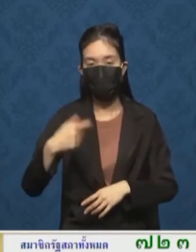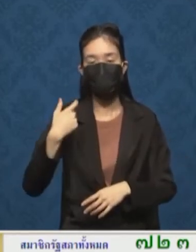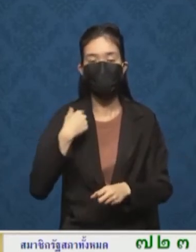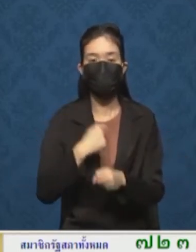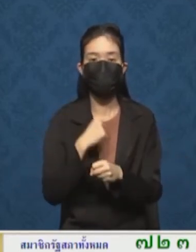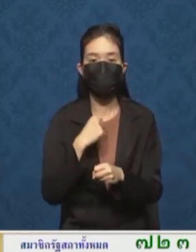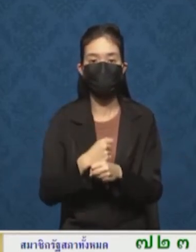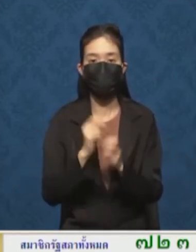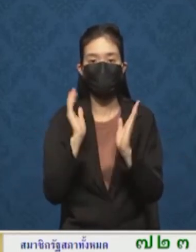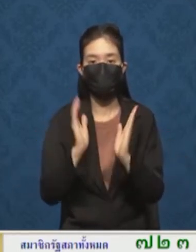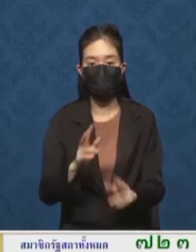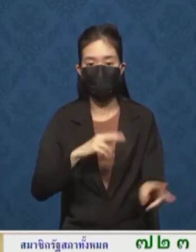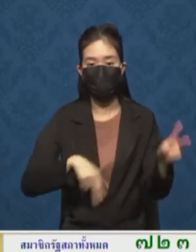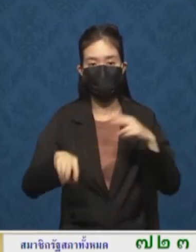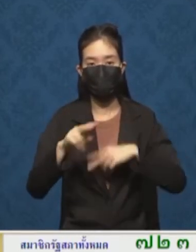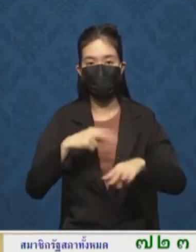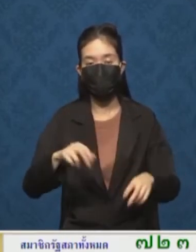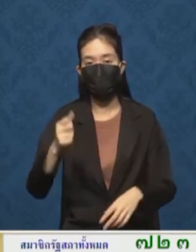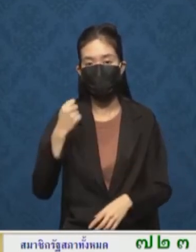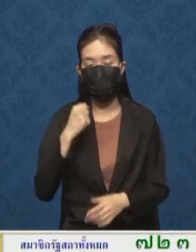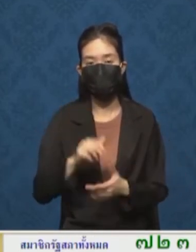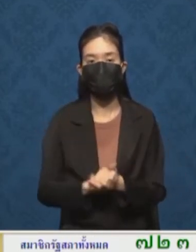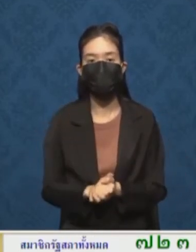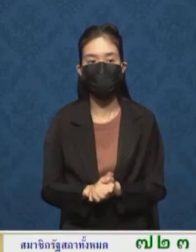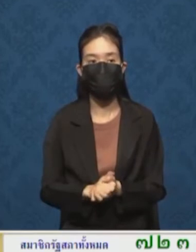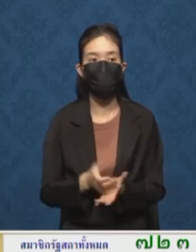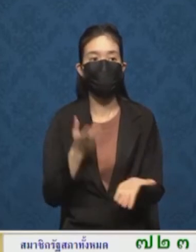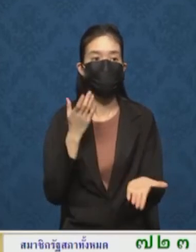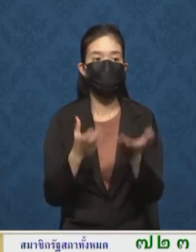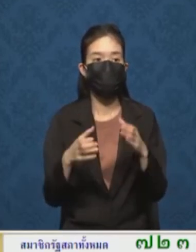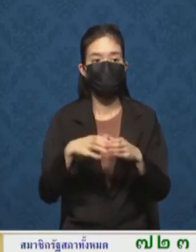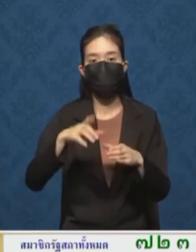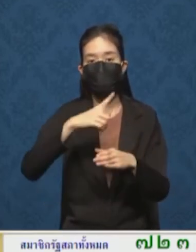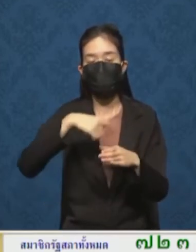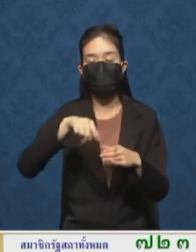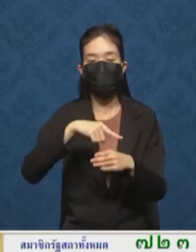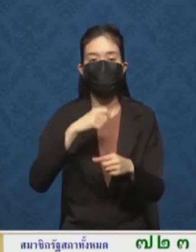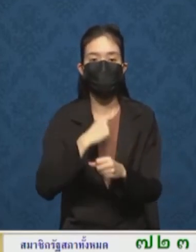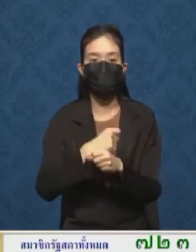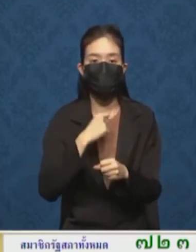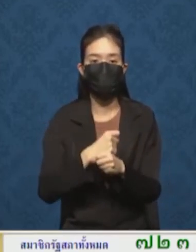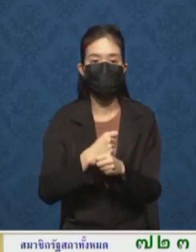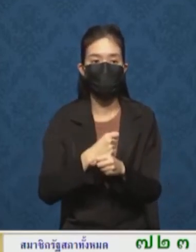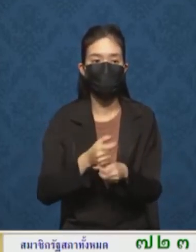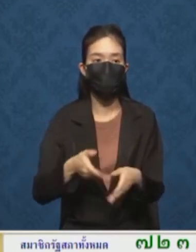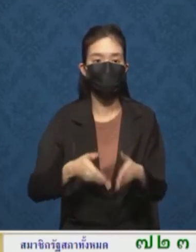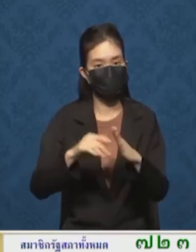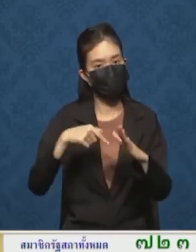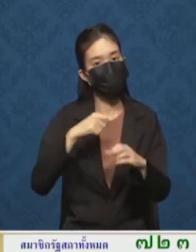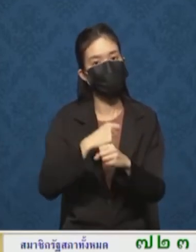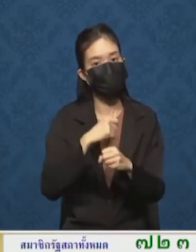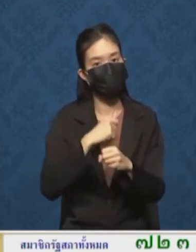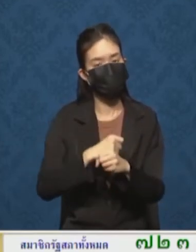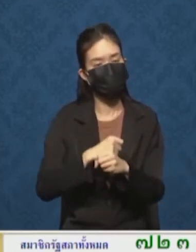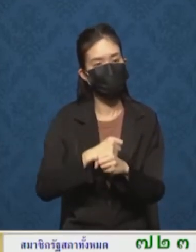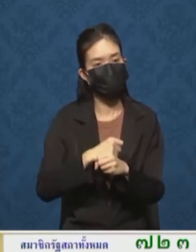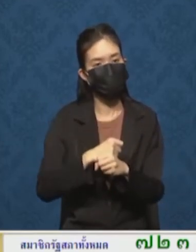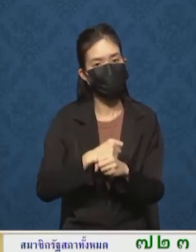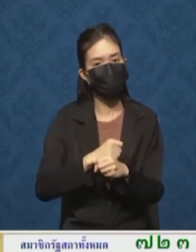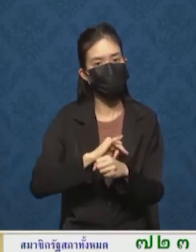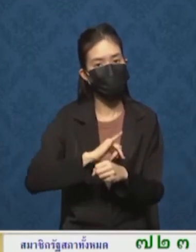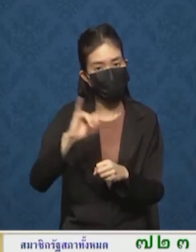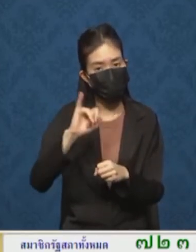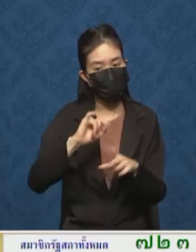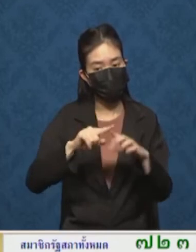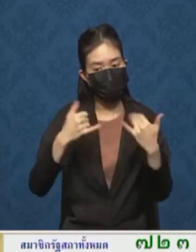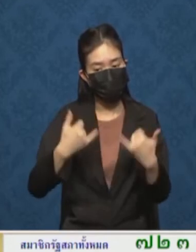ว่าผู้ตวจการสาน สานวนุณ สาน ดีก องคกธษละผมคิดวาสิ่นี้หอก่ทัพทเป็ส่ทถูกต้องผมคิดว่าให้อำนา